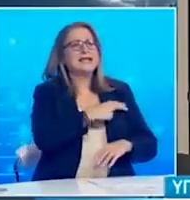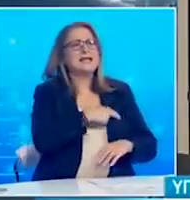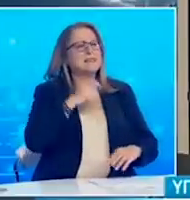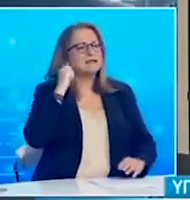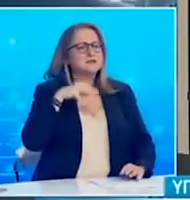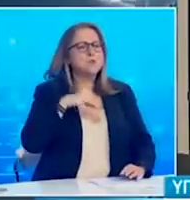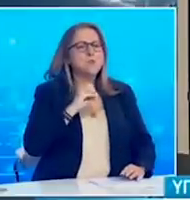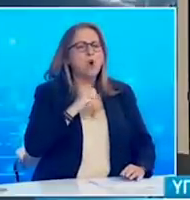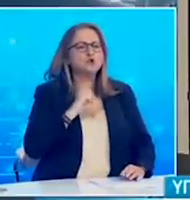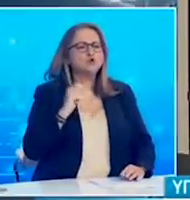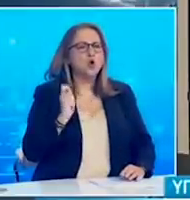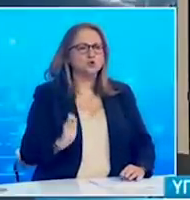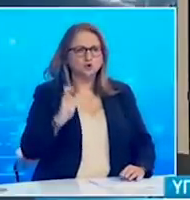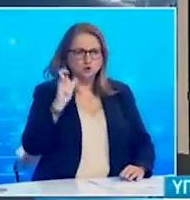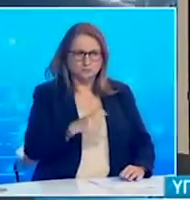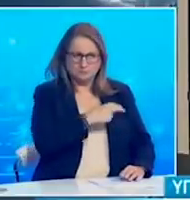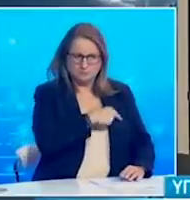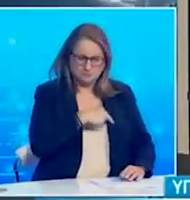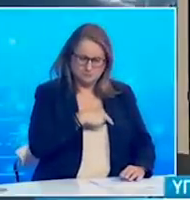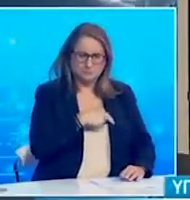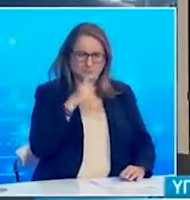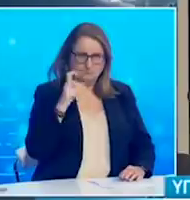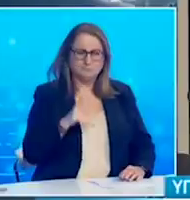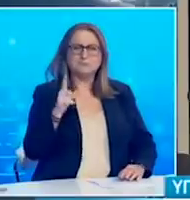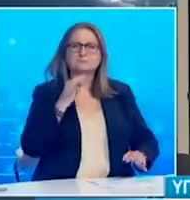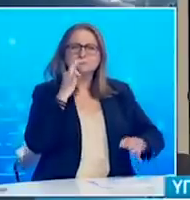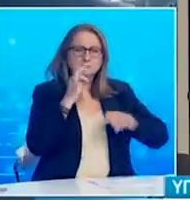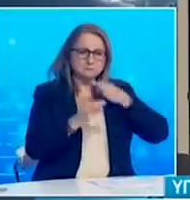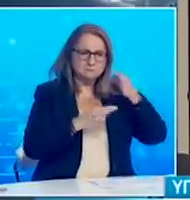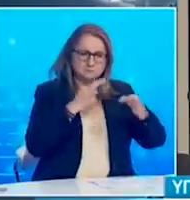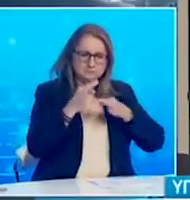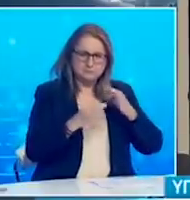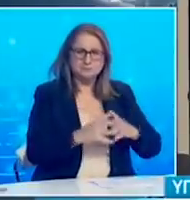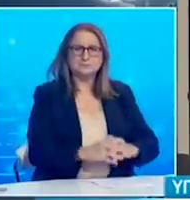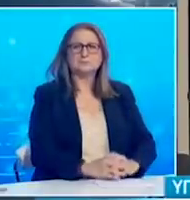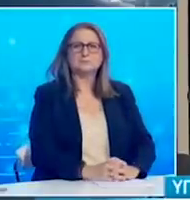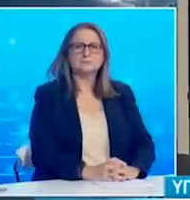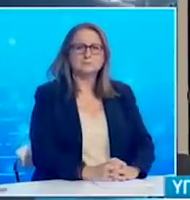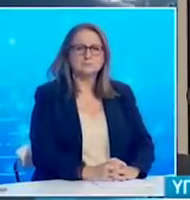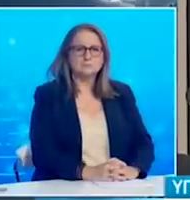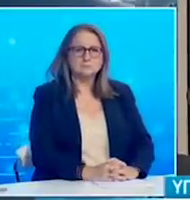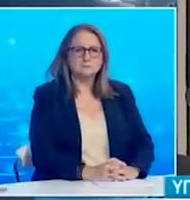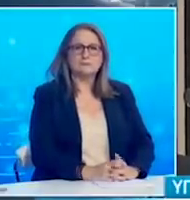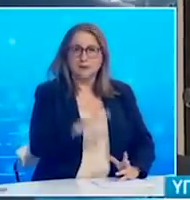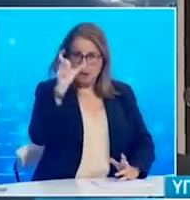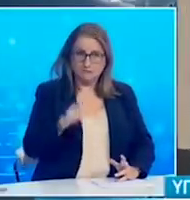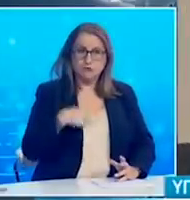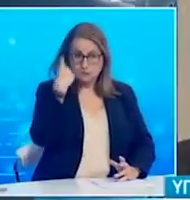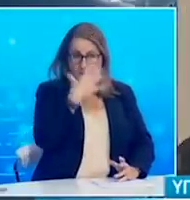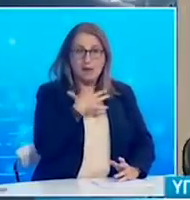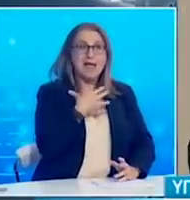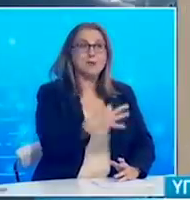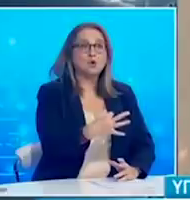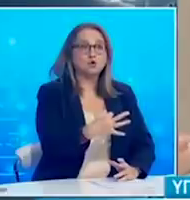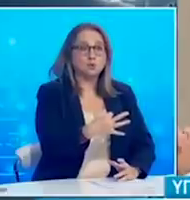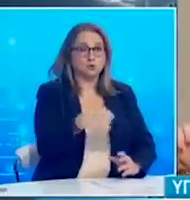συμβολή του οποίου στη διαχείριση του πρώτου κύματος ήταν καταλυτική, γι' αυτό και ορίστηκε, φαντάζομαι, τον πρωθυπουργό εκπρόσωπος της χώρας για την πανδημία στο